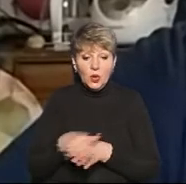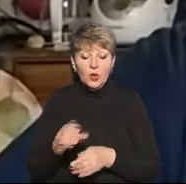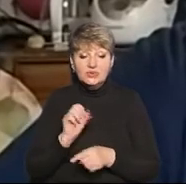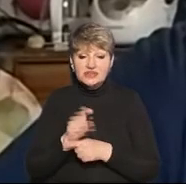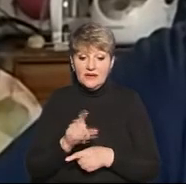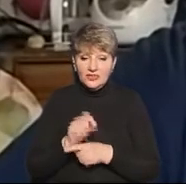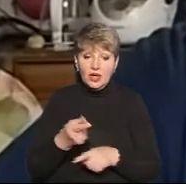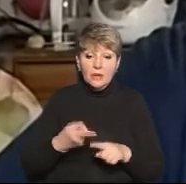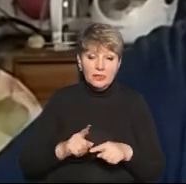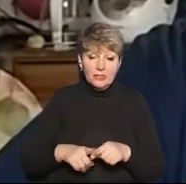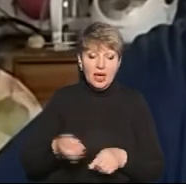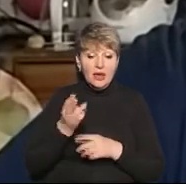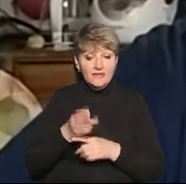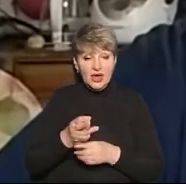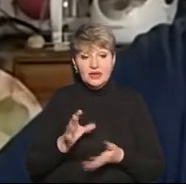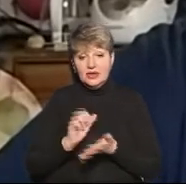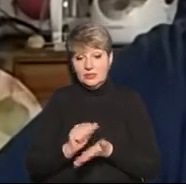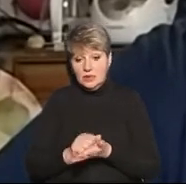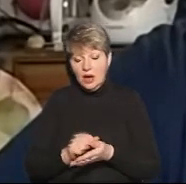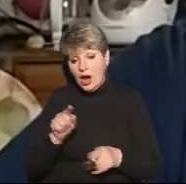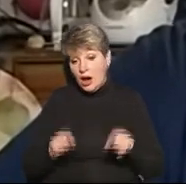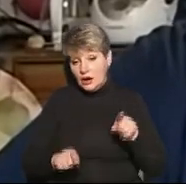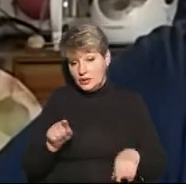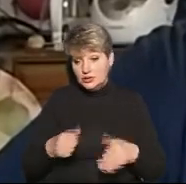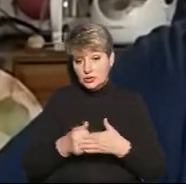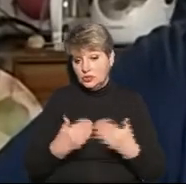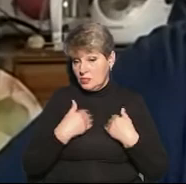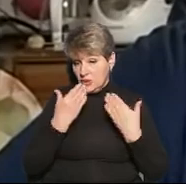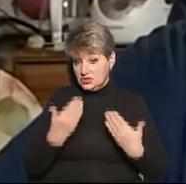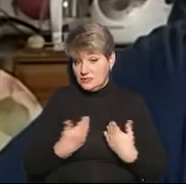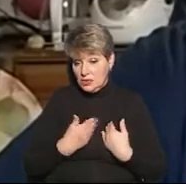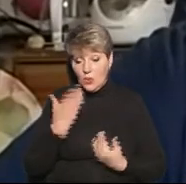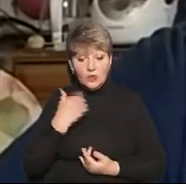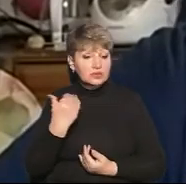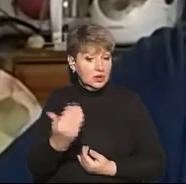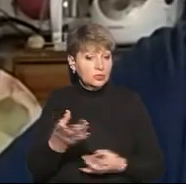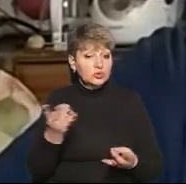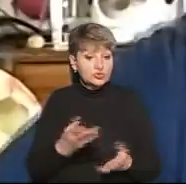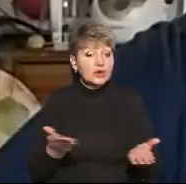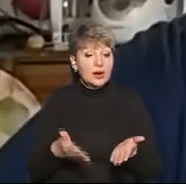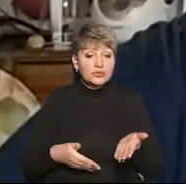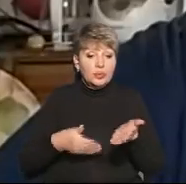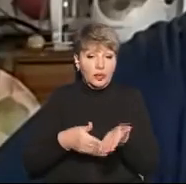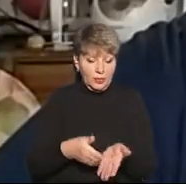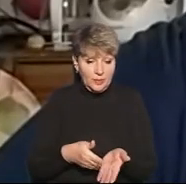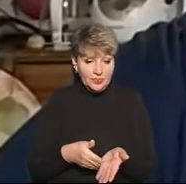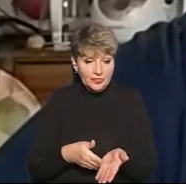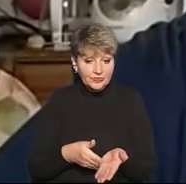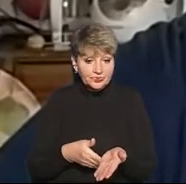цим відеоурокам. І дуже рідко він до мене звертається, коли йому потрібна якась допомога. Там